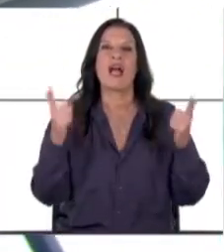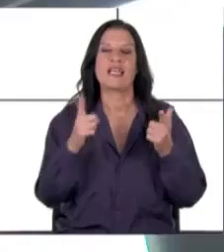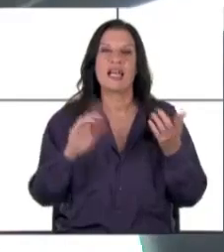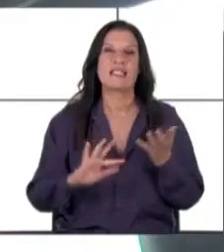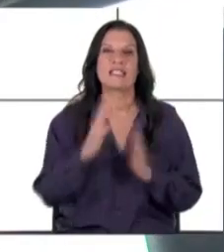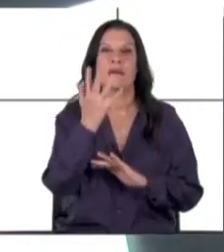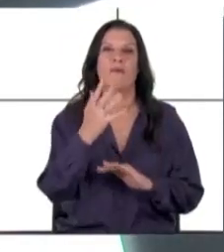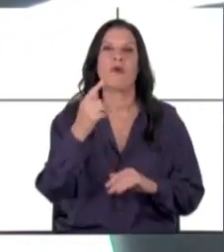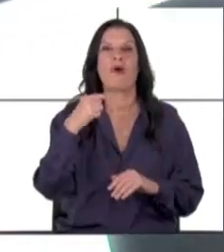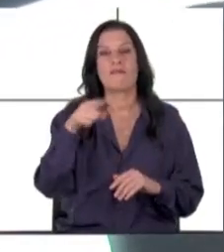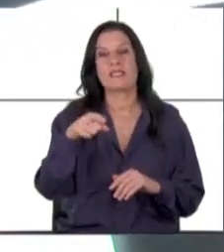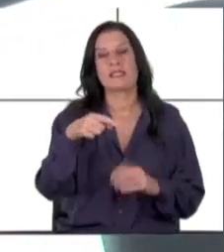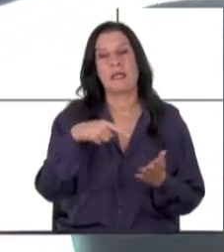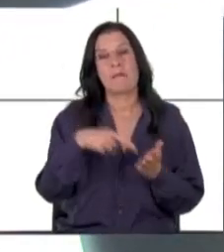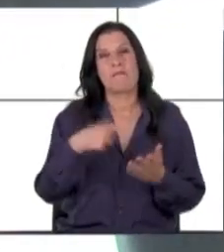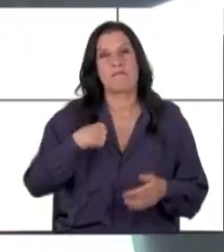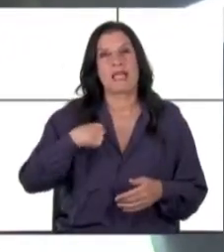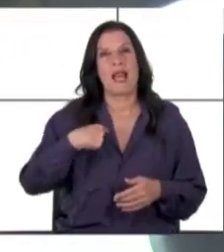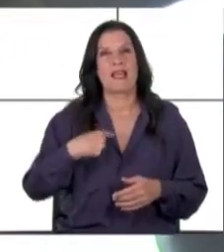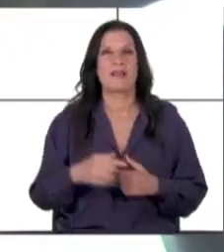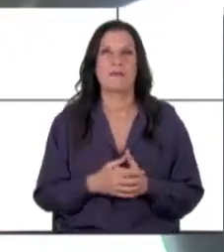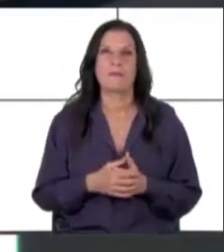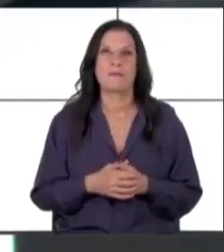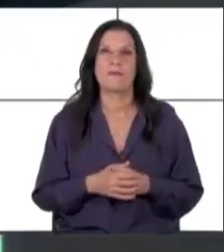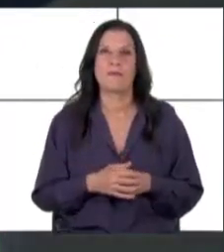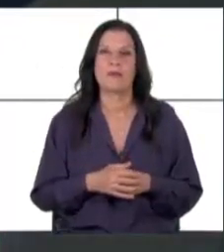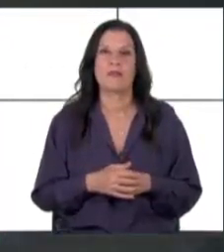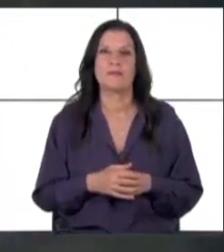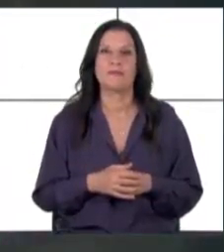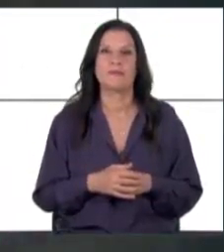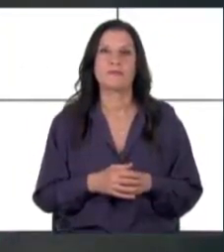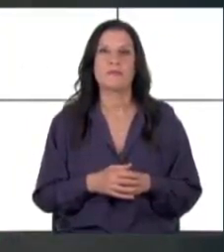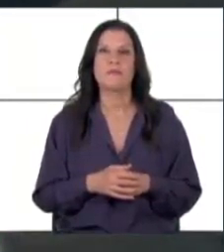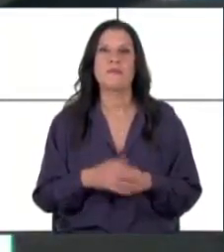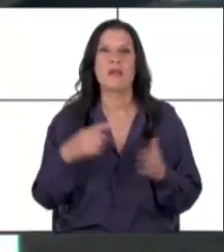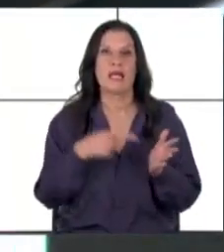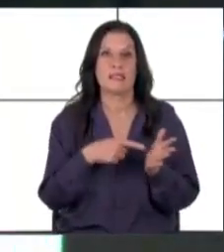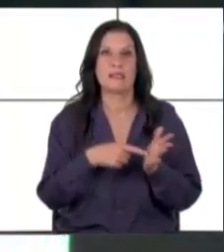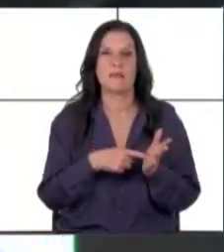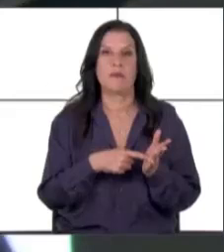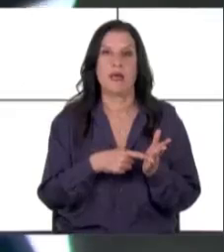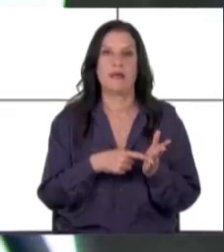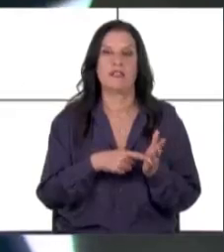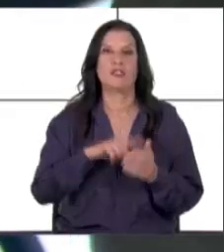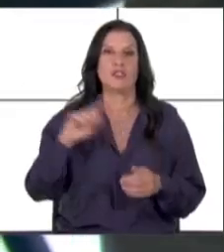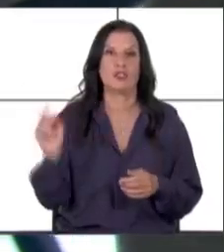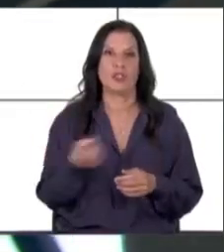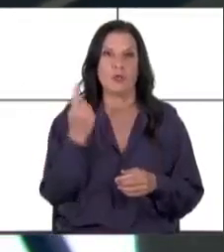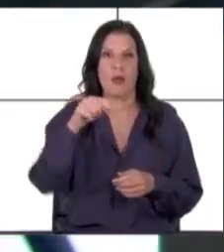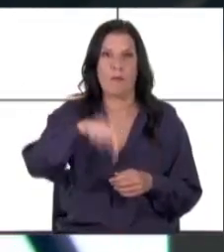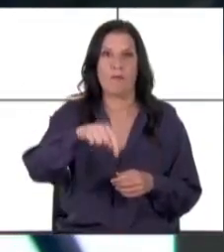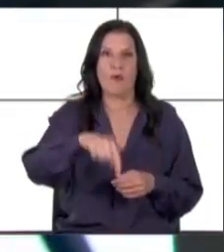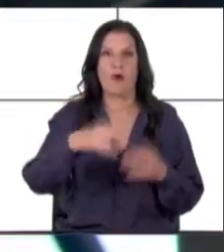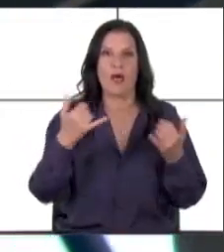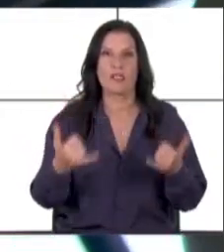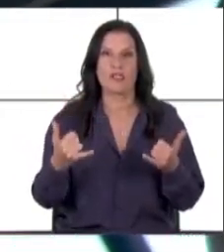בגללי. אנחנו יחסית ציפור להר קרקום. נכון, נכון. הסיבה שאנחנו פה, כולנו,